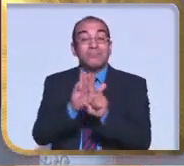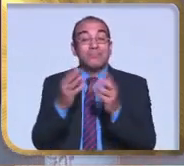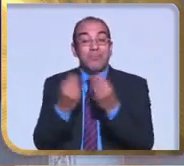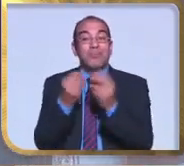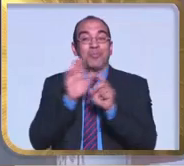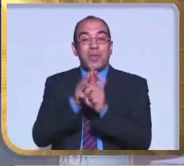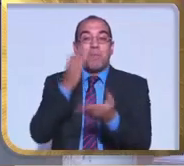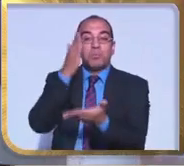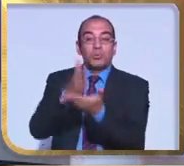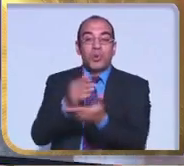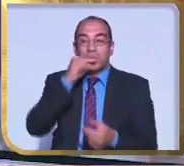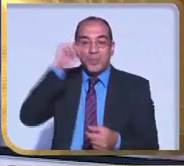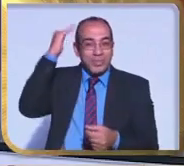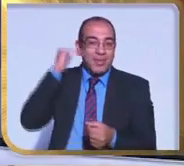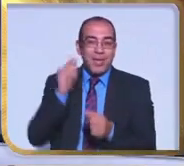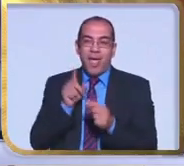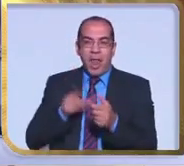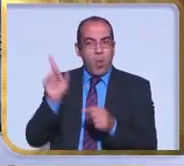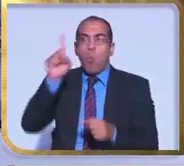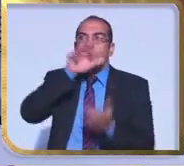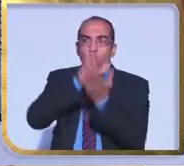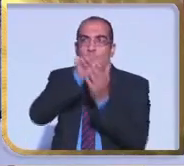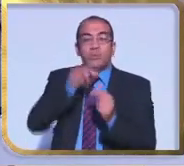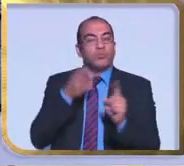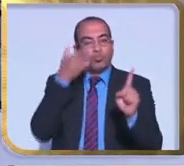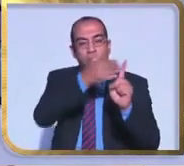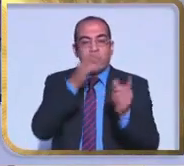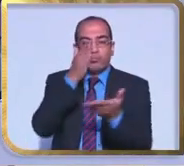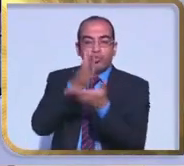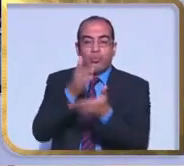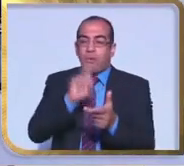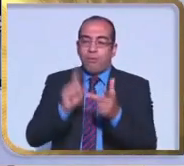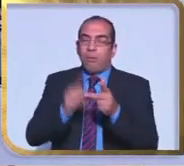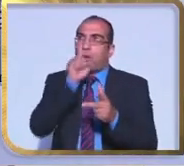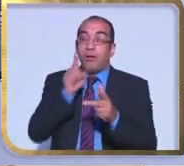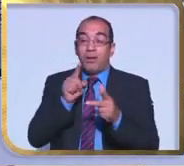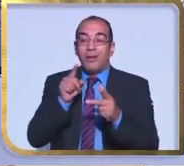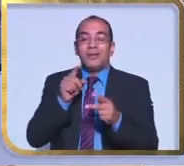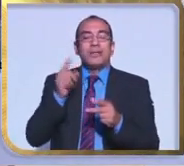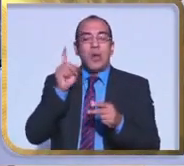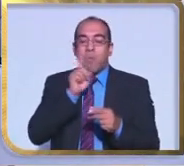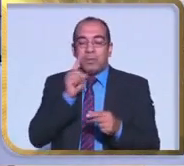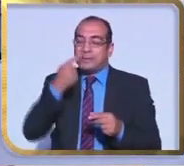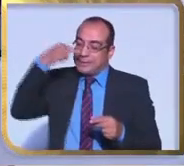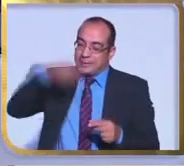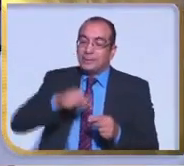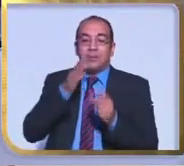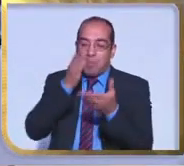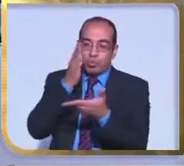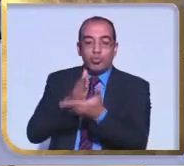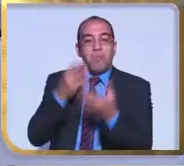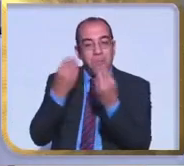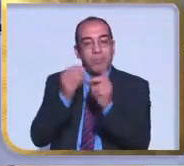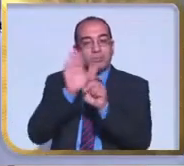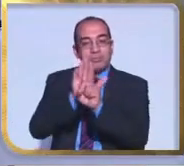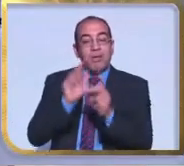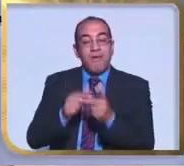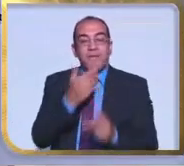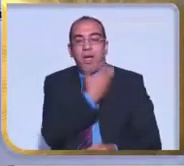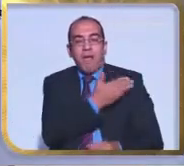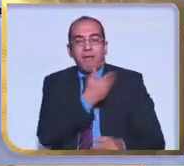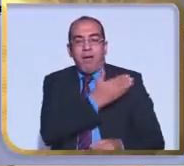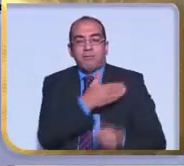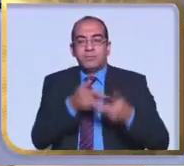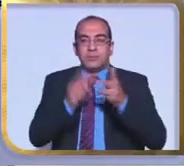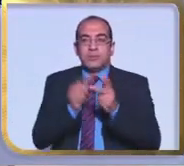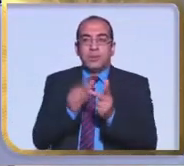كان مشوار لبنتها يعني. فهي عايزه تعرف دلوقتي في كفاره عليها في حاجه؟ حاضر، شكرا. وهي كانت